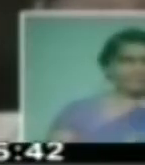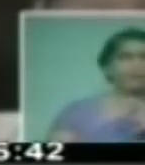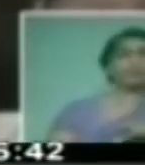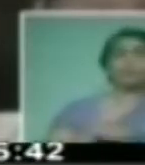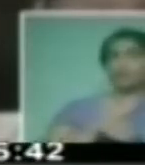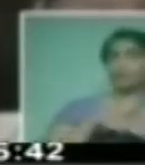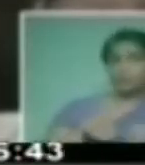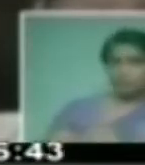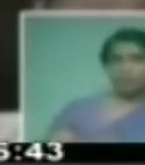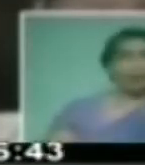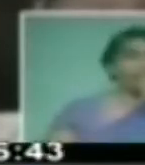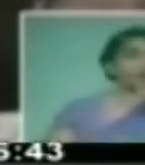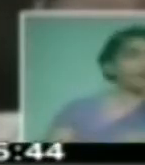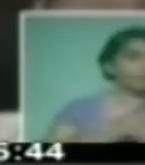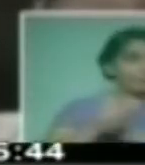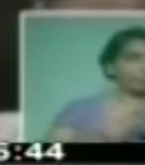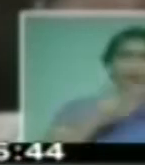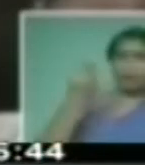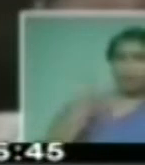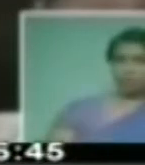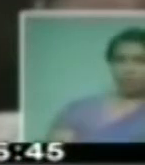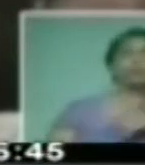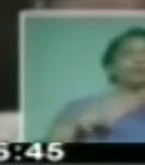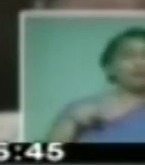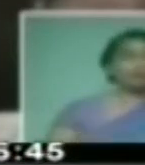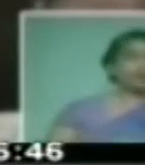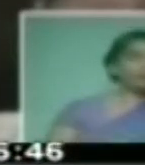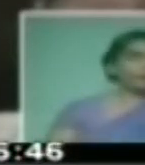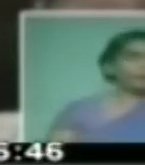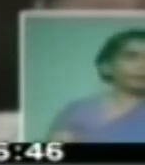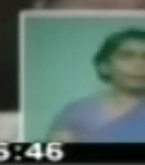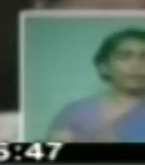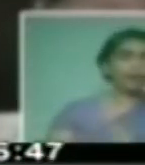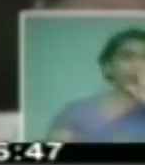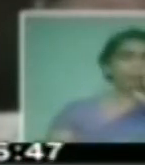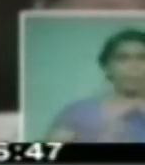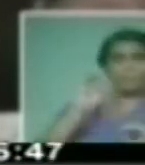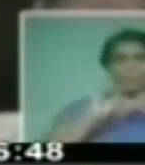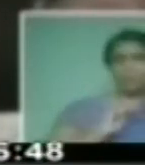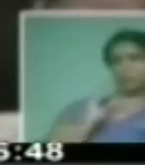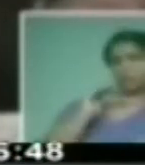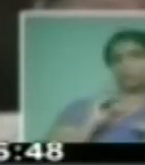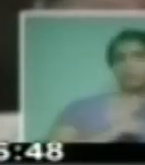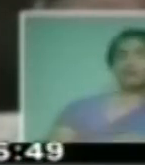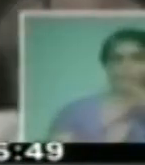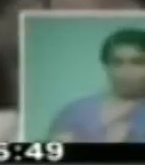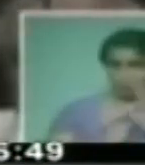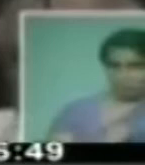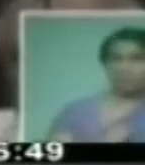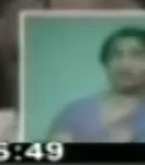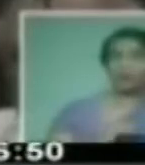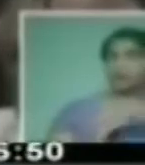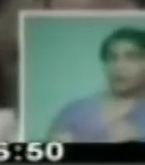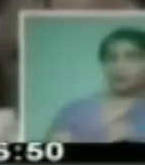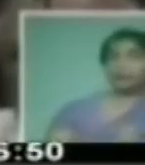காணப்படும் அரசு நிறுவனங்களை மறுசீரமைப்பதே பிரதான இலக்காகும். சில அரசு நிறுவனங்கள் பல தசாப்தங்களாக நட்டத்தை சந்தித்துள்ளன. அதை நேரடியாக